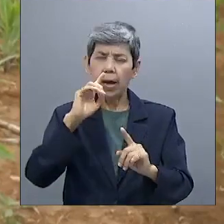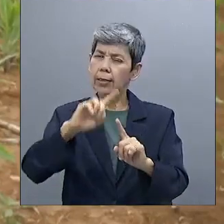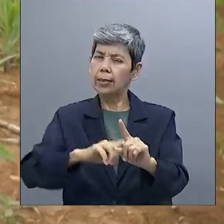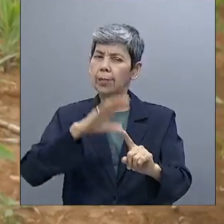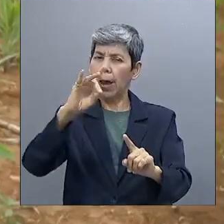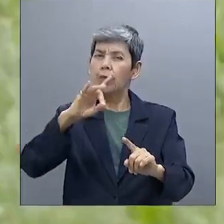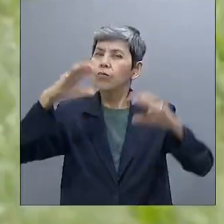สิงหาคมค่ะ